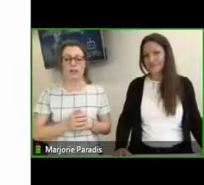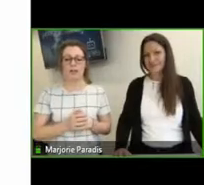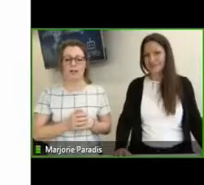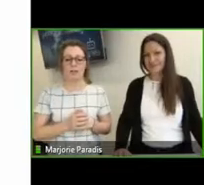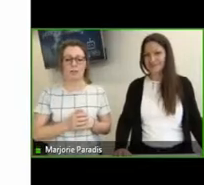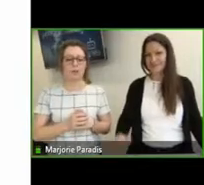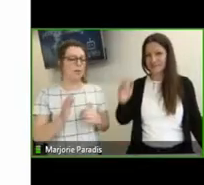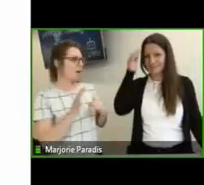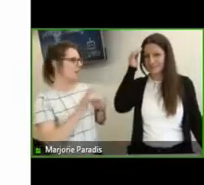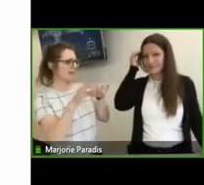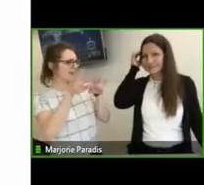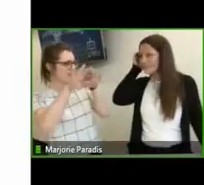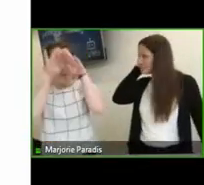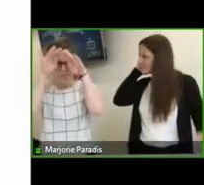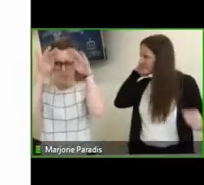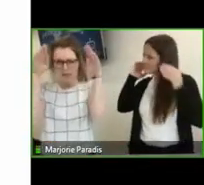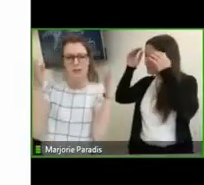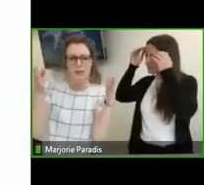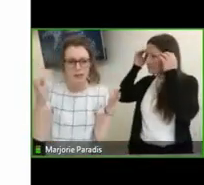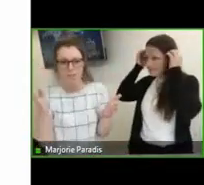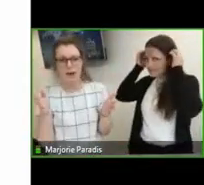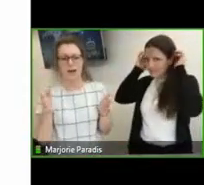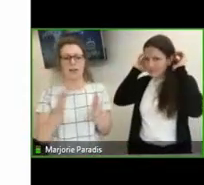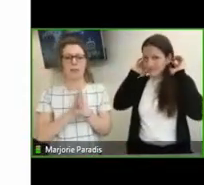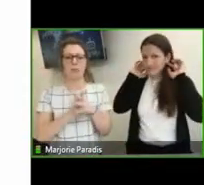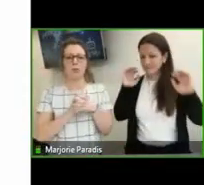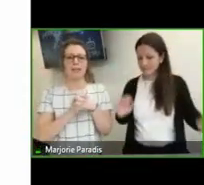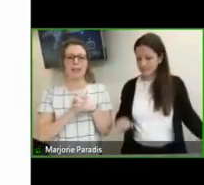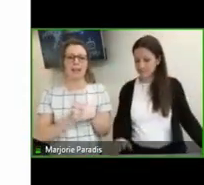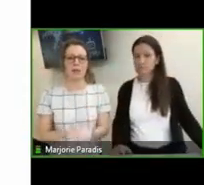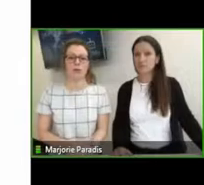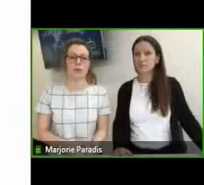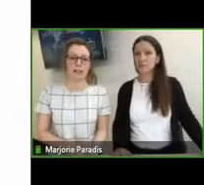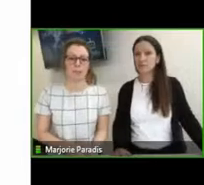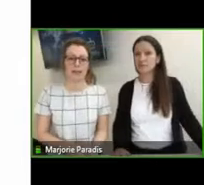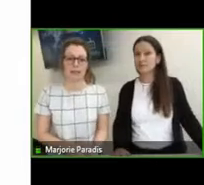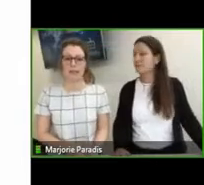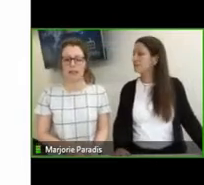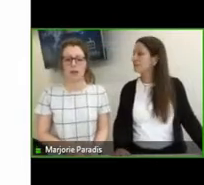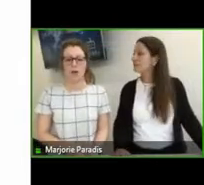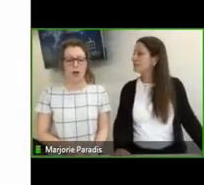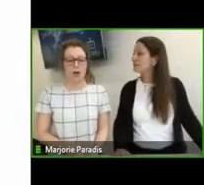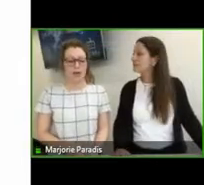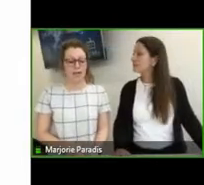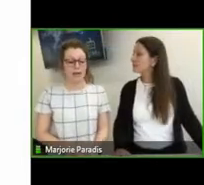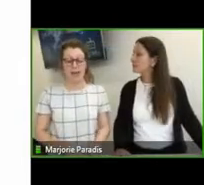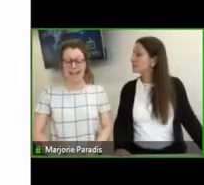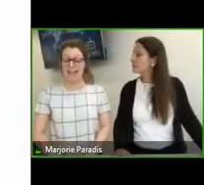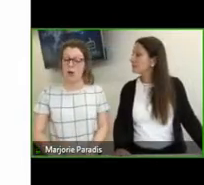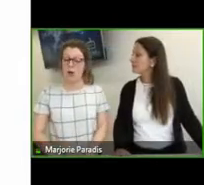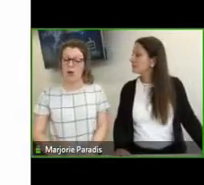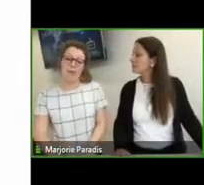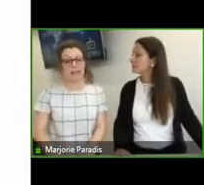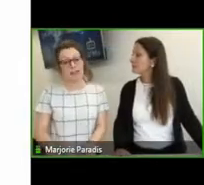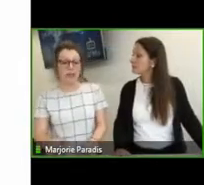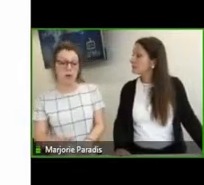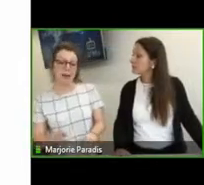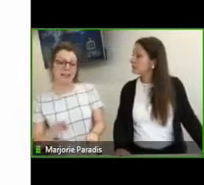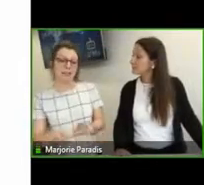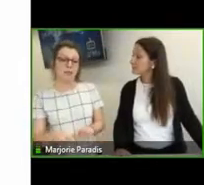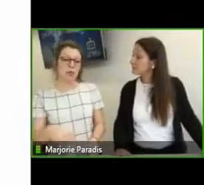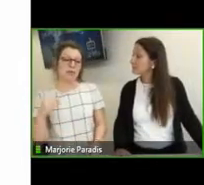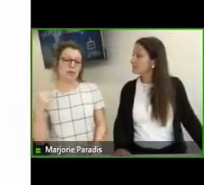lien est en bas. Puis en passant, je fais une mini parenthèse pour vous dire qu'à la toute fin de la présentation, vous allez avoir accès à un padlet,